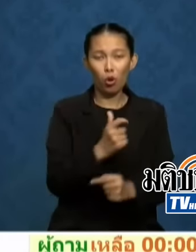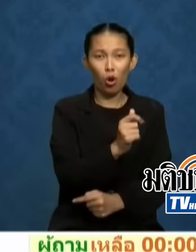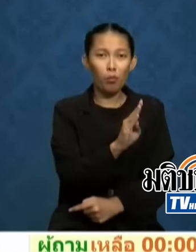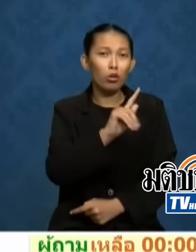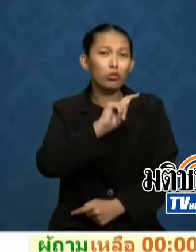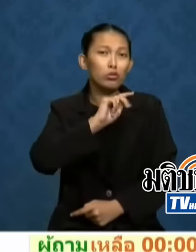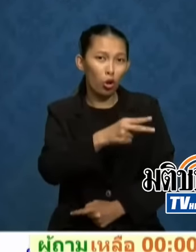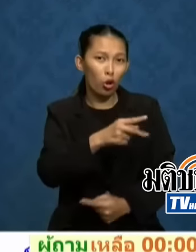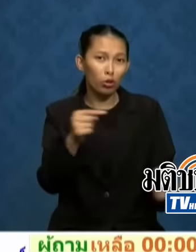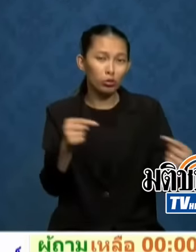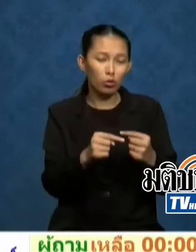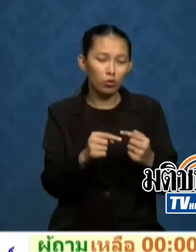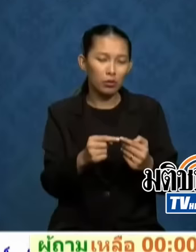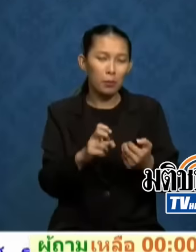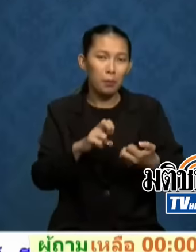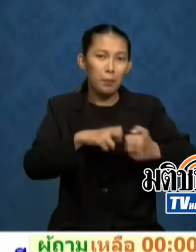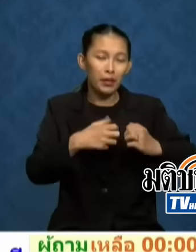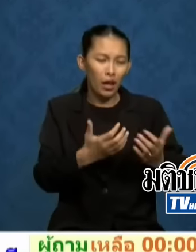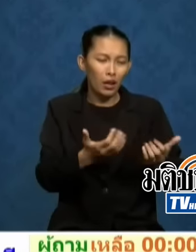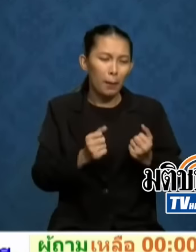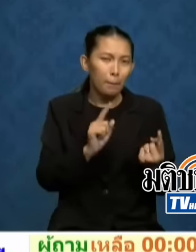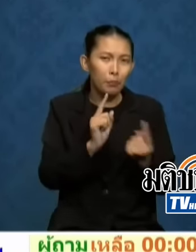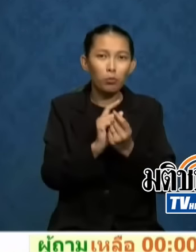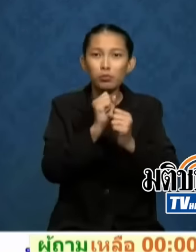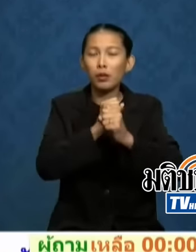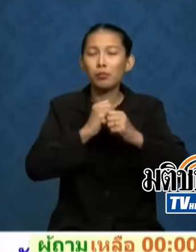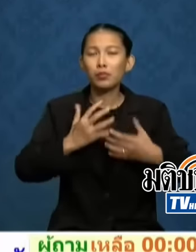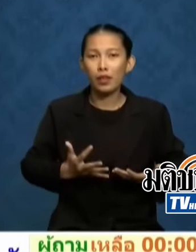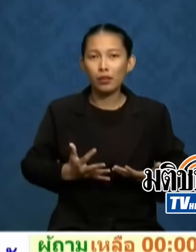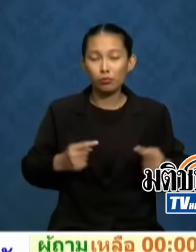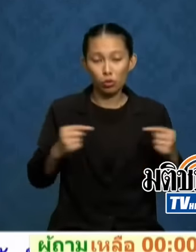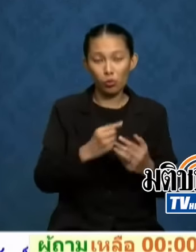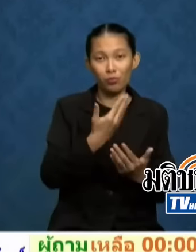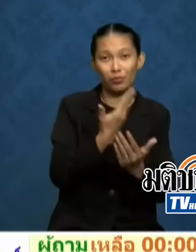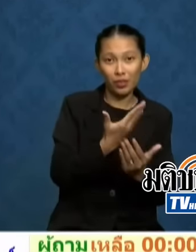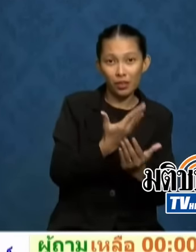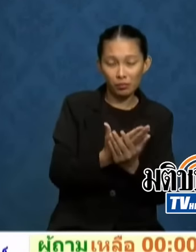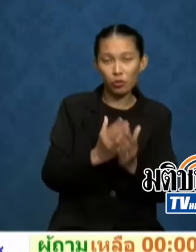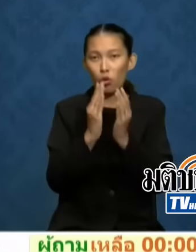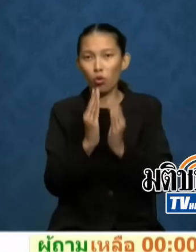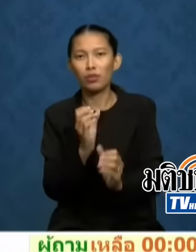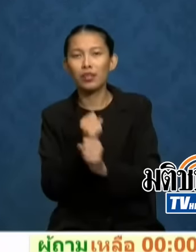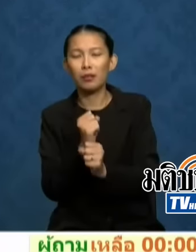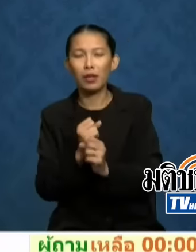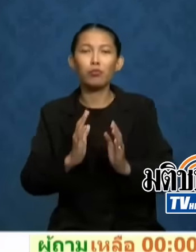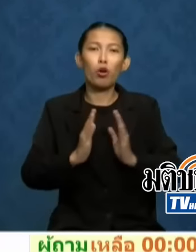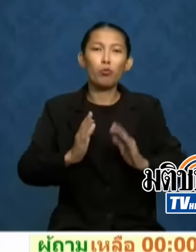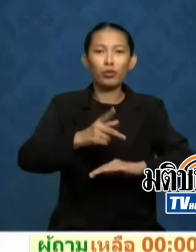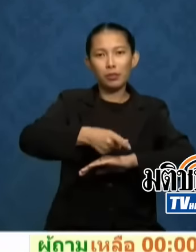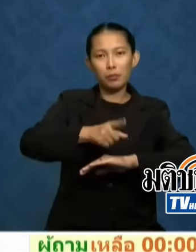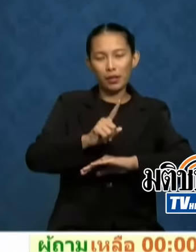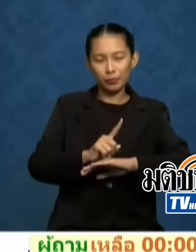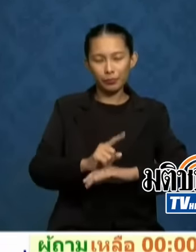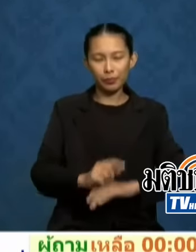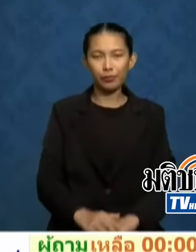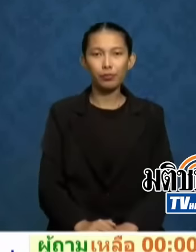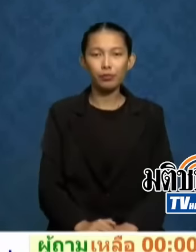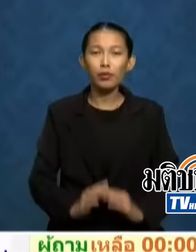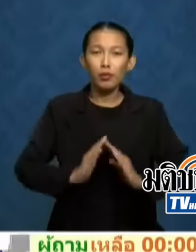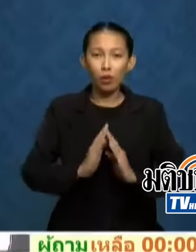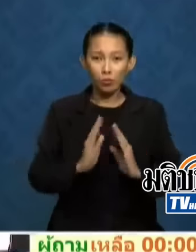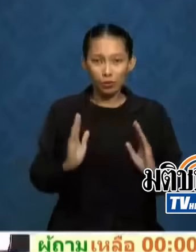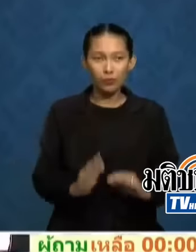ท้องถิ่นในการที่จะรับมือกับภัยพิบัติอย่างไรทั้งในด้านงบประมาณและด้านบุคลากรขอบคุณท่านประธานครับ ขอบ